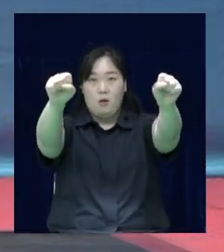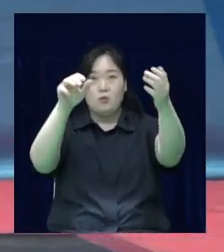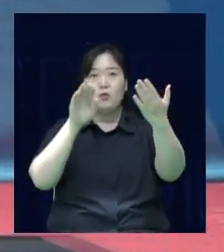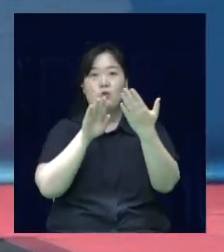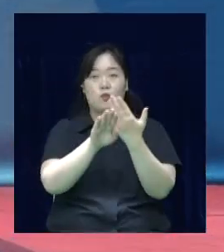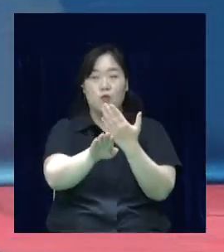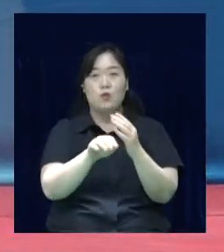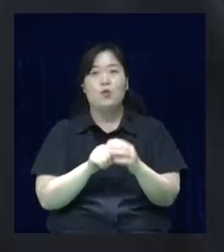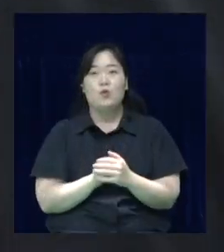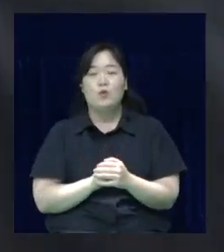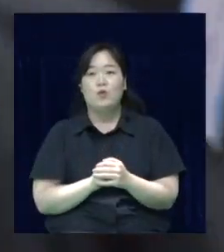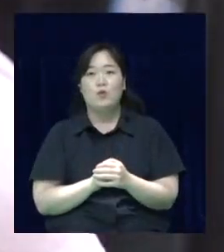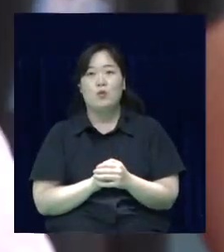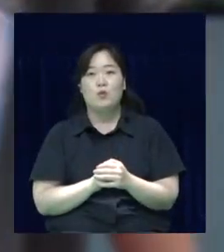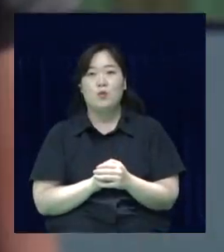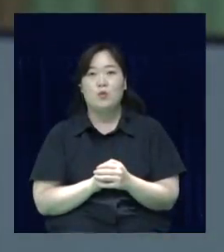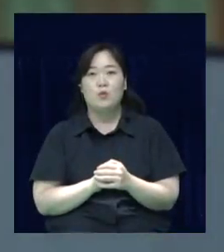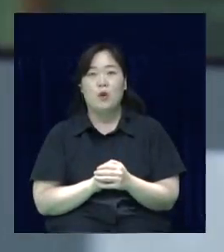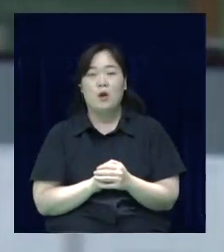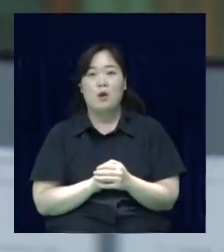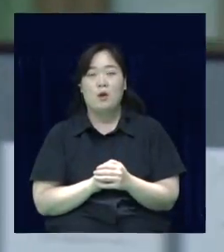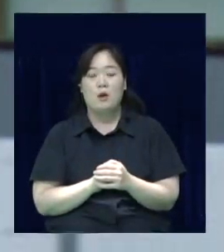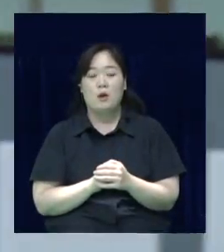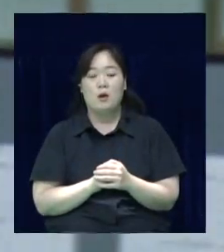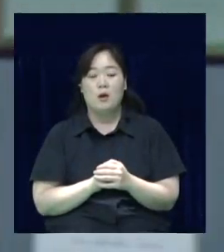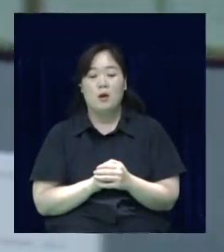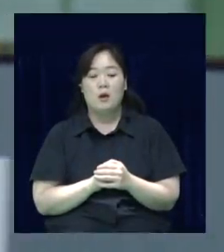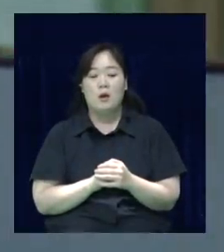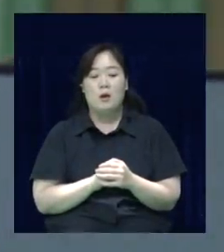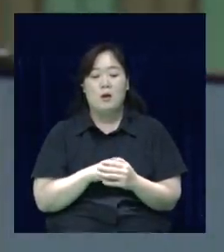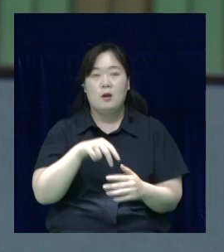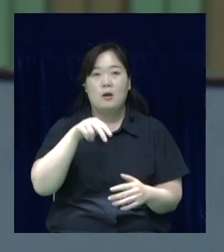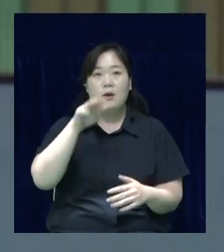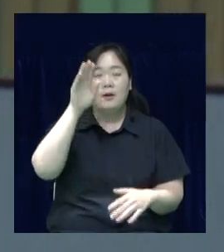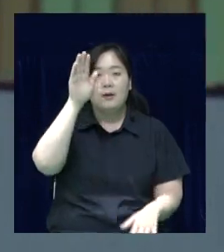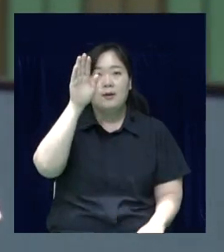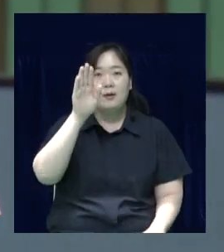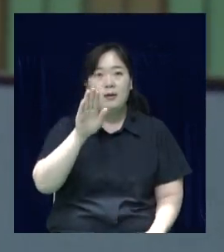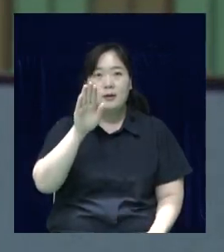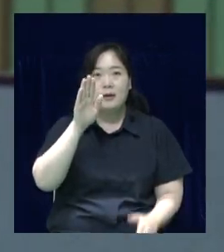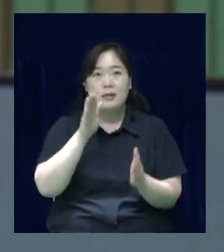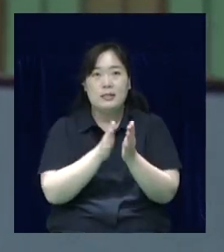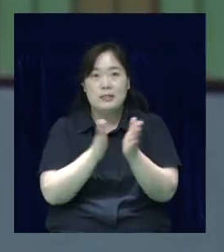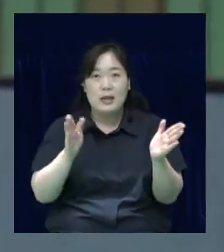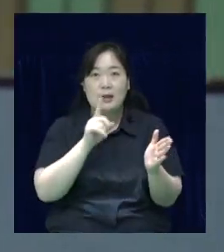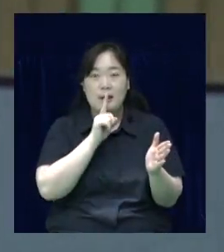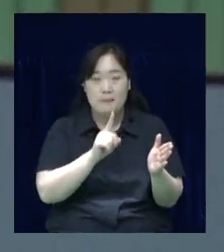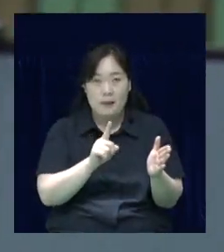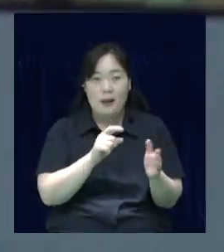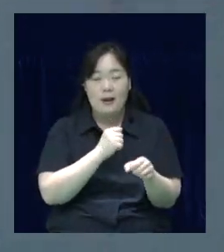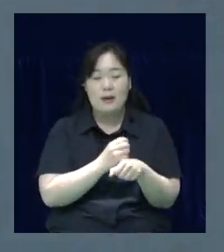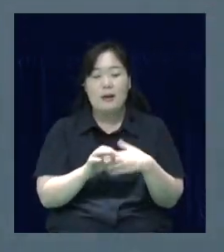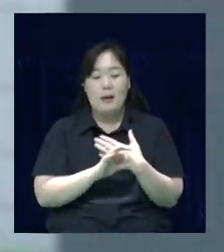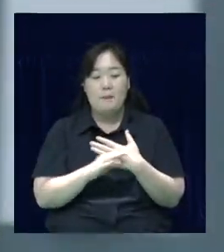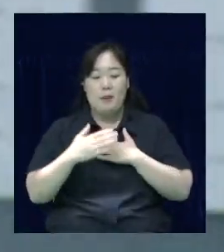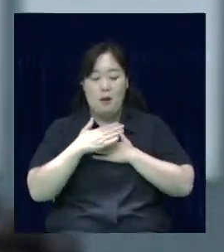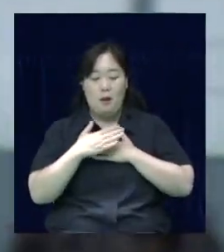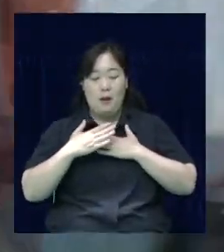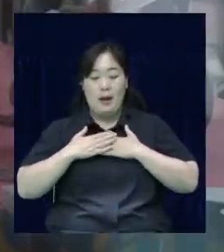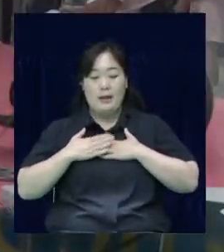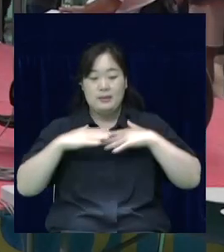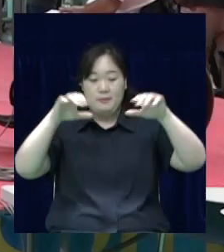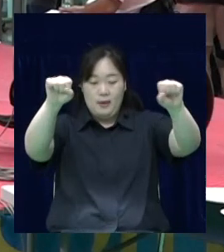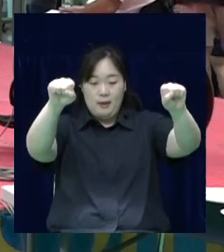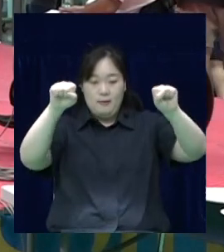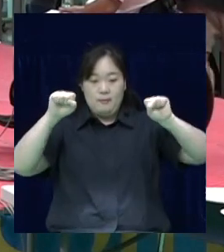심판께서 신호를 스타트라고 하는 신호를 줍니다. 그러고 나면 선수는 발을 가슴 위치에 정지를